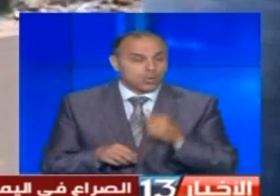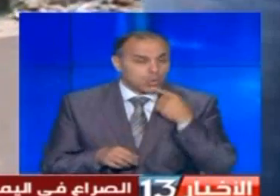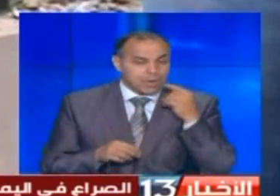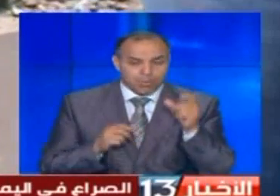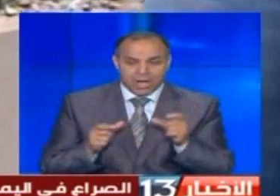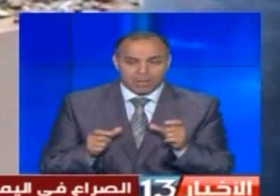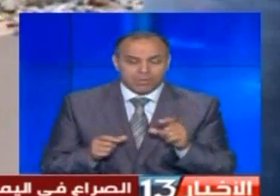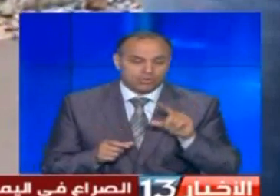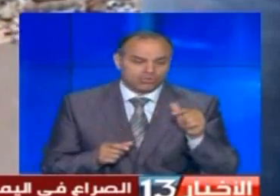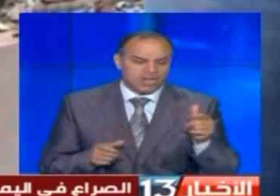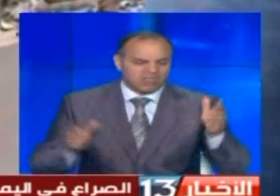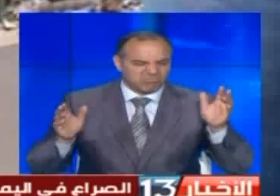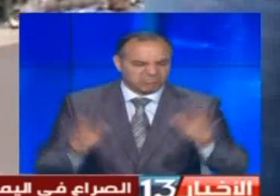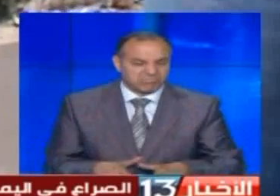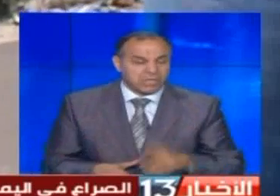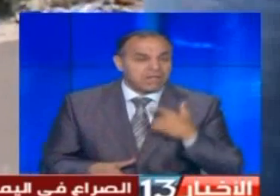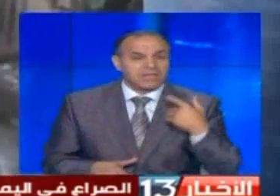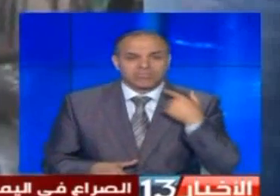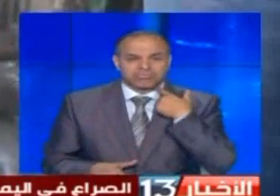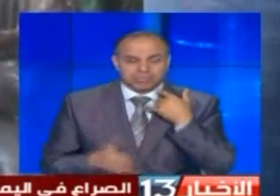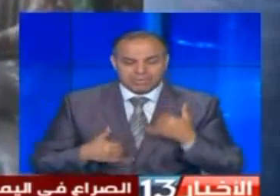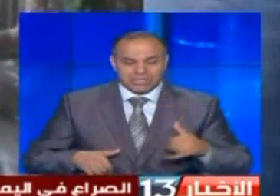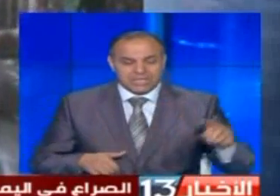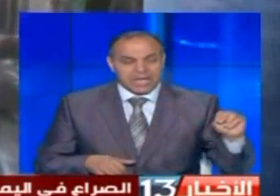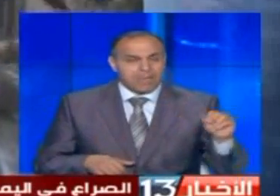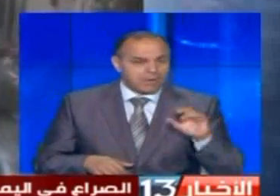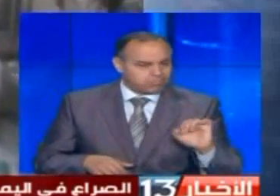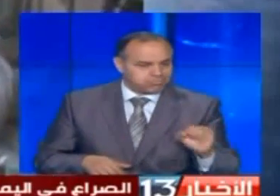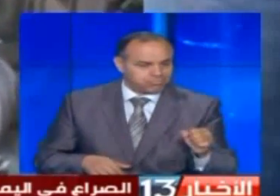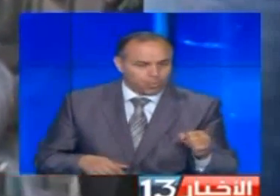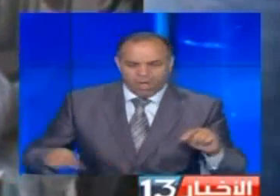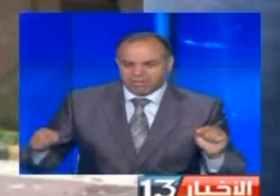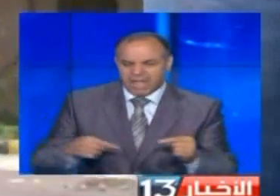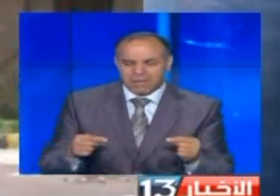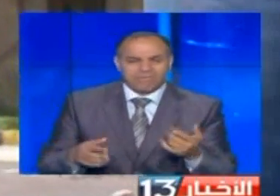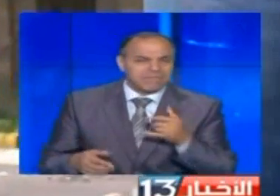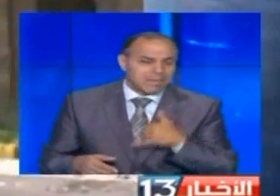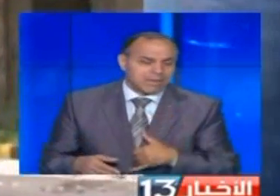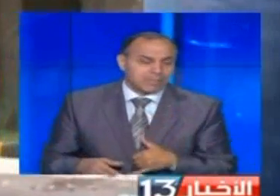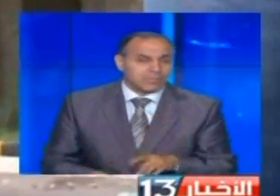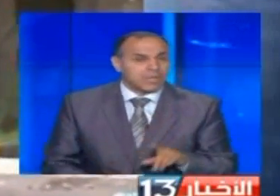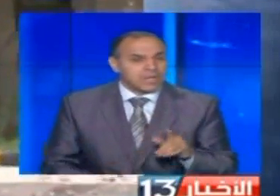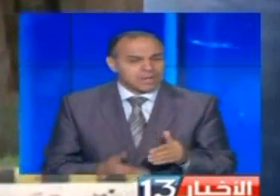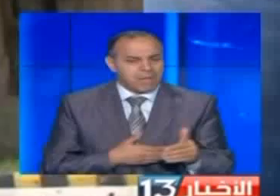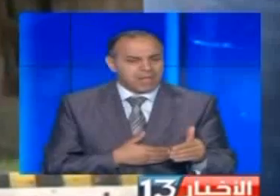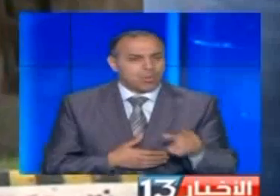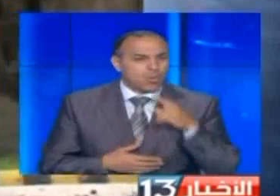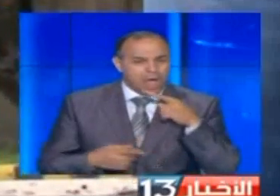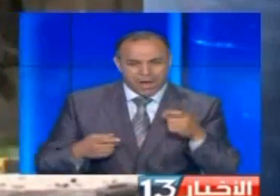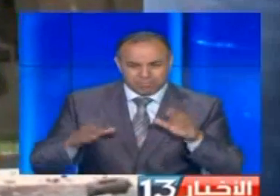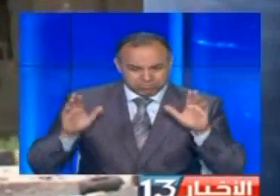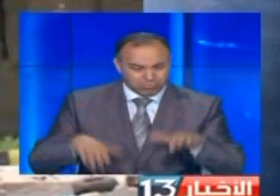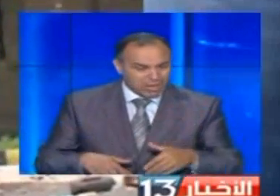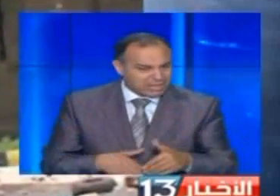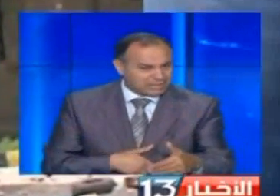المراقبين مشاعر الأحباط بسبب فشل مجلس الأمن في الضغط على الأطراف المتحاربة في اليمن لإبعاد هذا البلد عن حافة